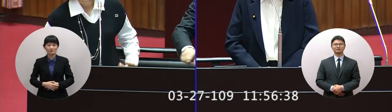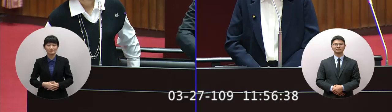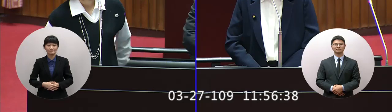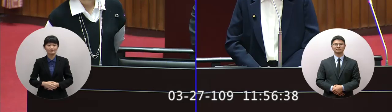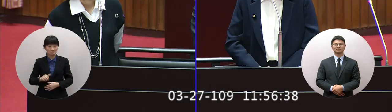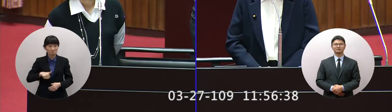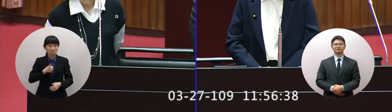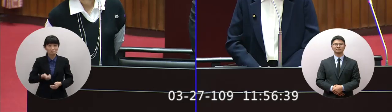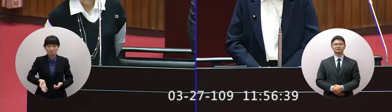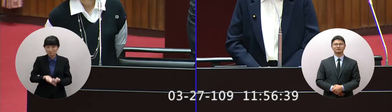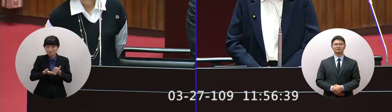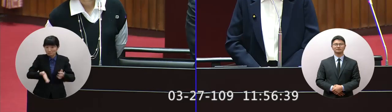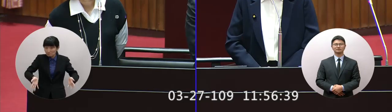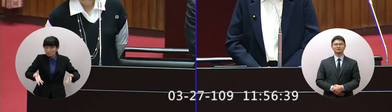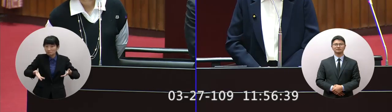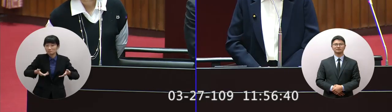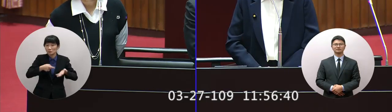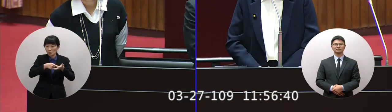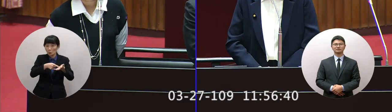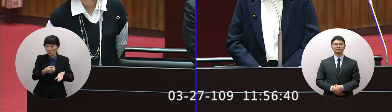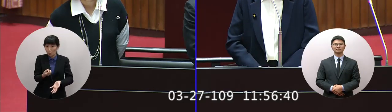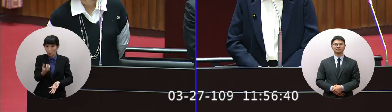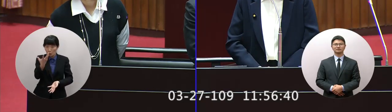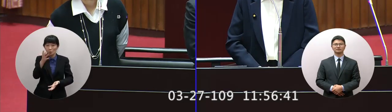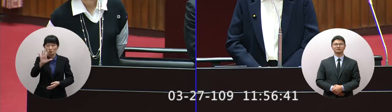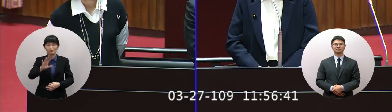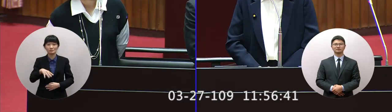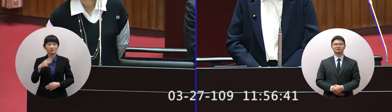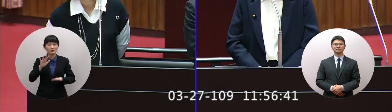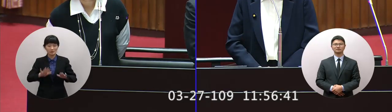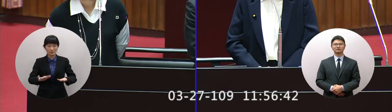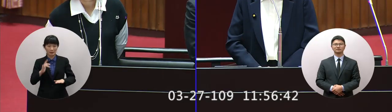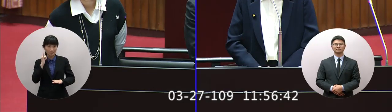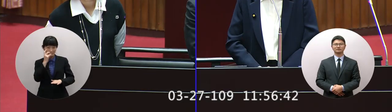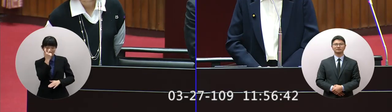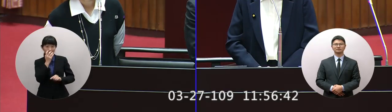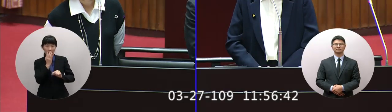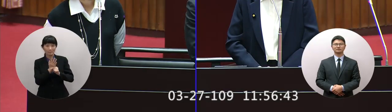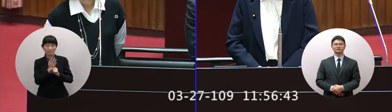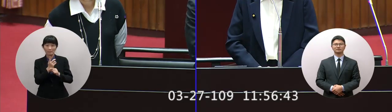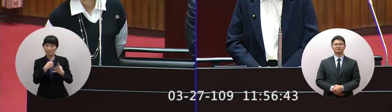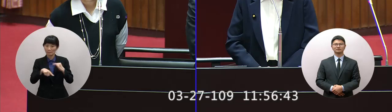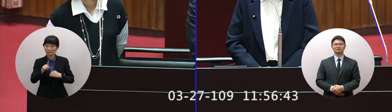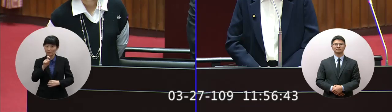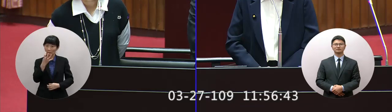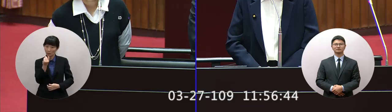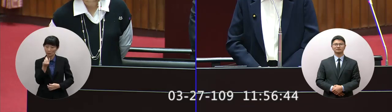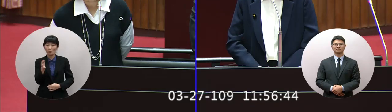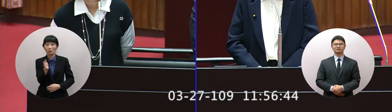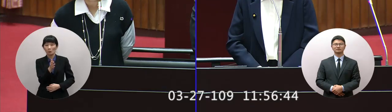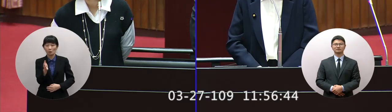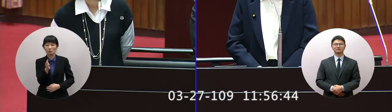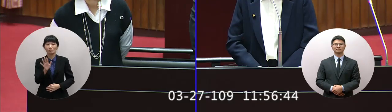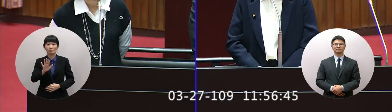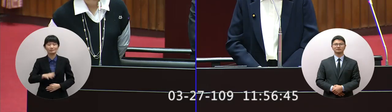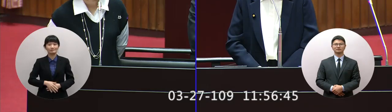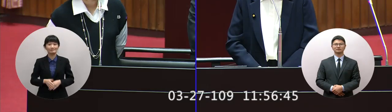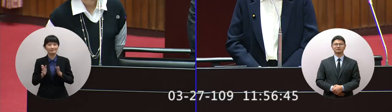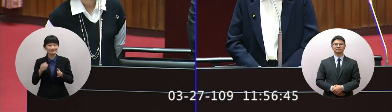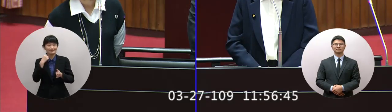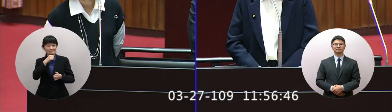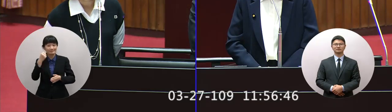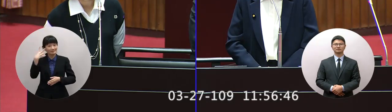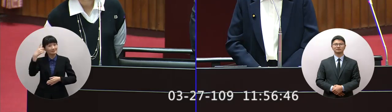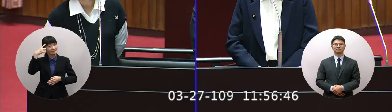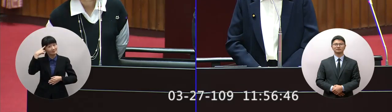的风气带动起来了。 Okay. 那现在还在待审中的案子也还有10几件，所以、okay. 对台湾的新创来